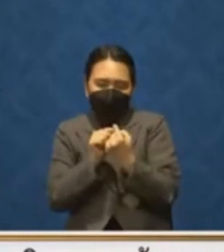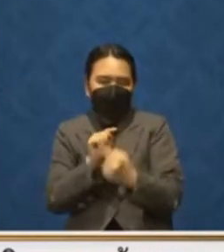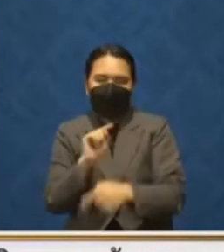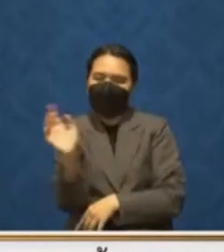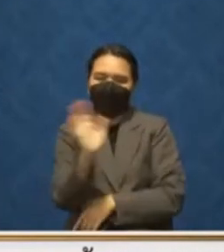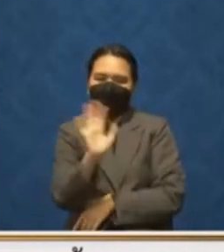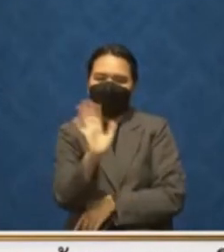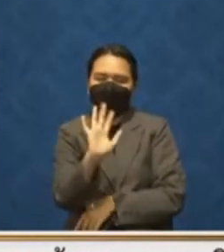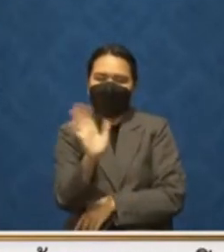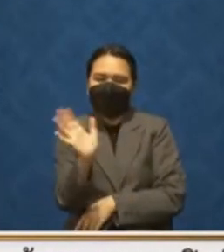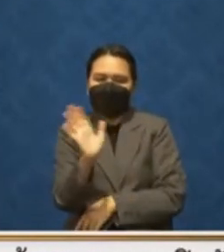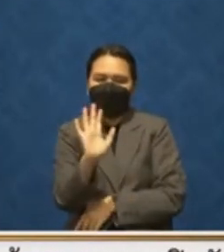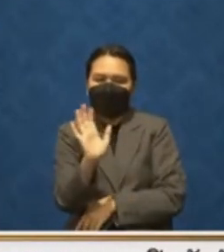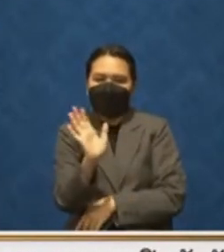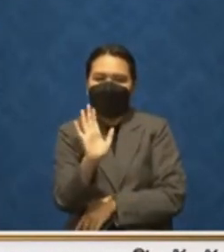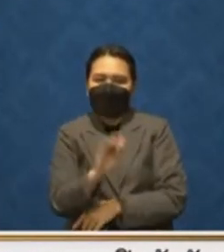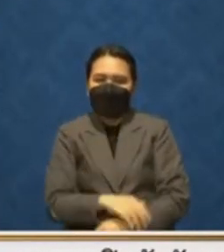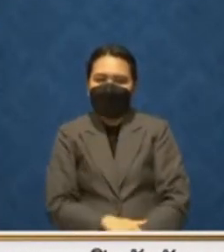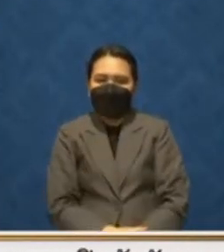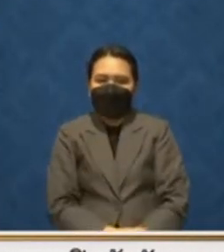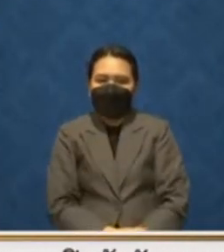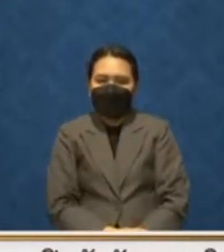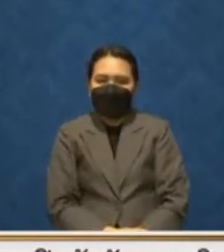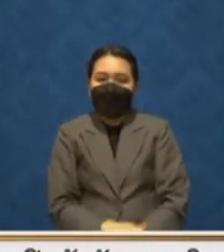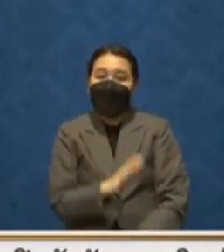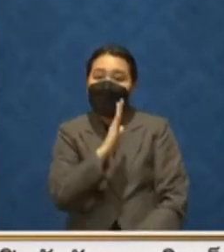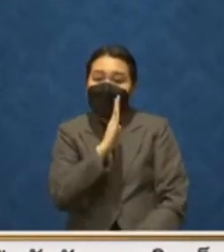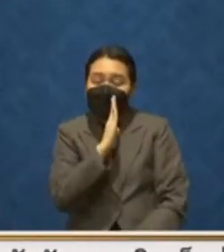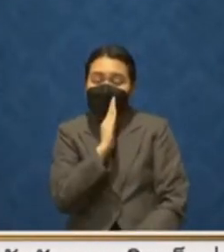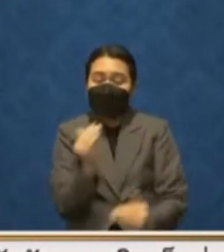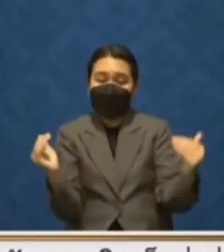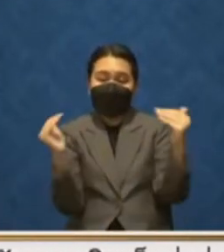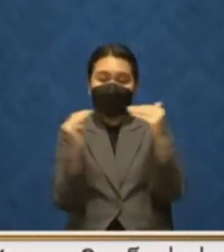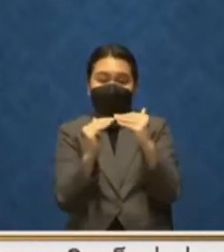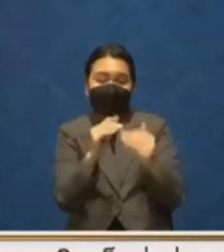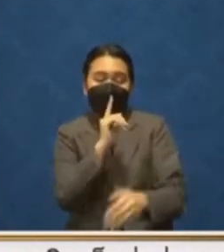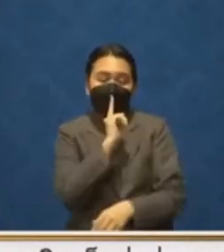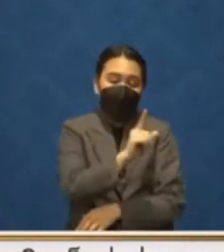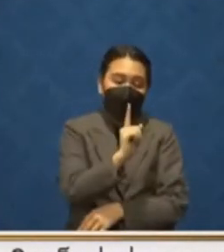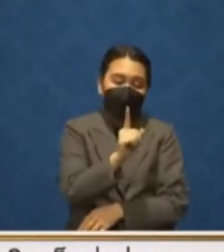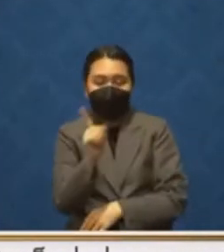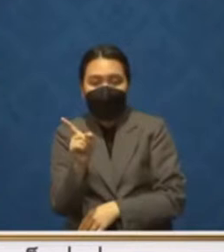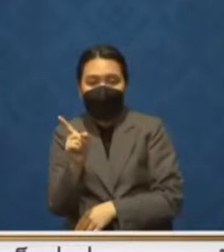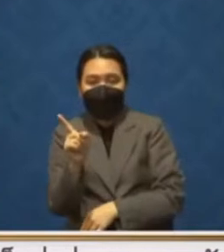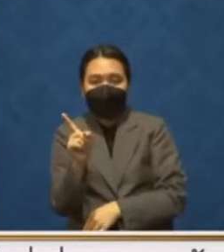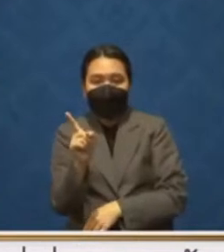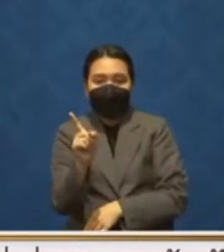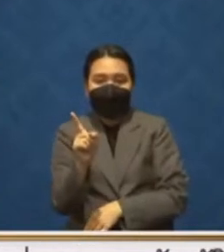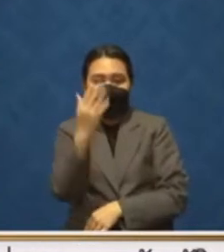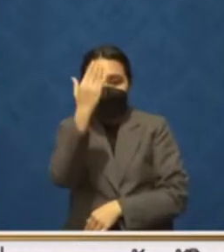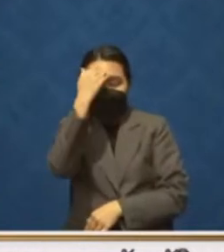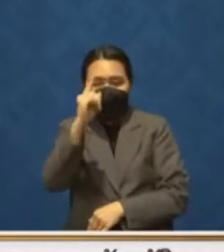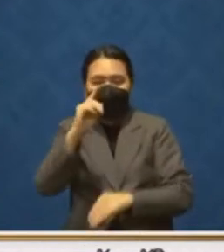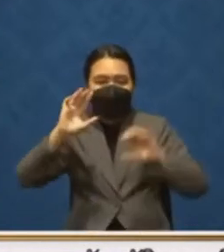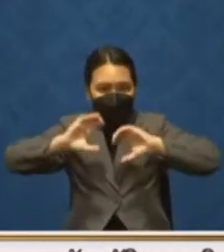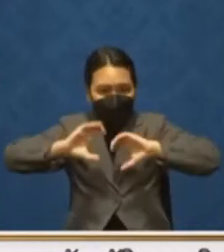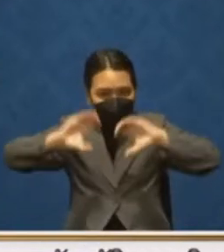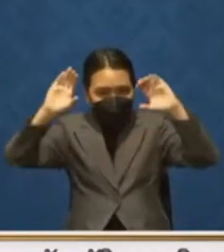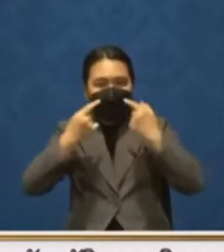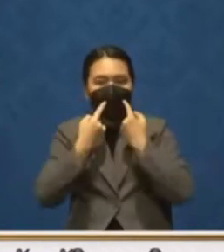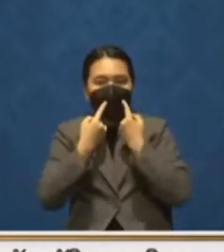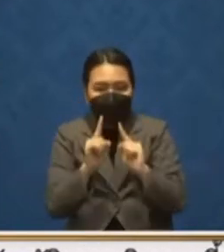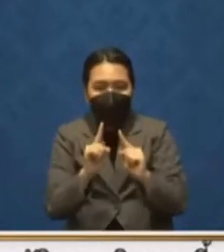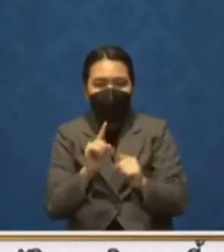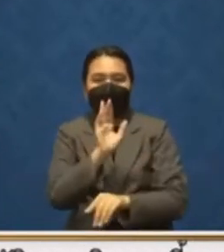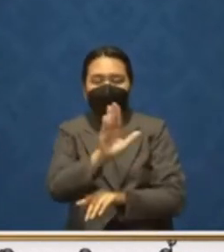เป้าไว้มันก็คงไม่ใช่นะครับฉะนั้นถ้าเป็นใช้สิทธิ์พาดพิงกันทุกคนนี่เพราะยังไงรัฐบาลก็ต้องต่อไปในงาน